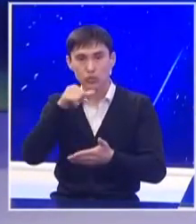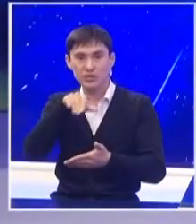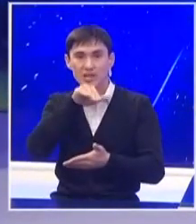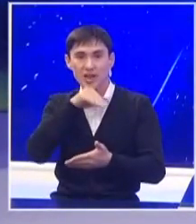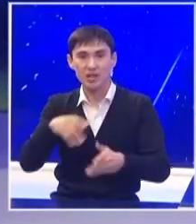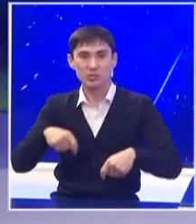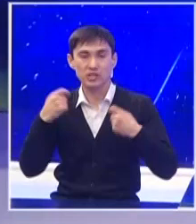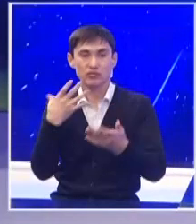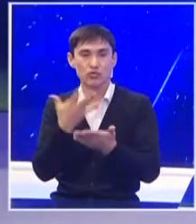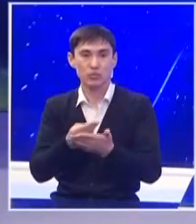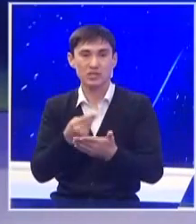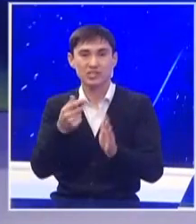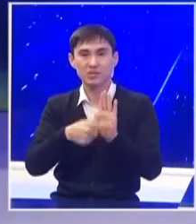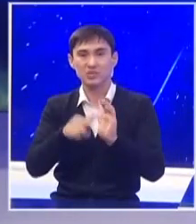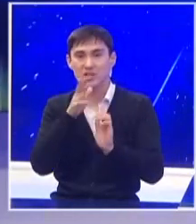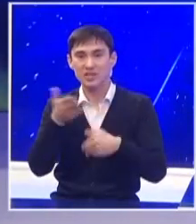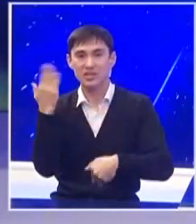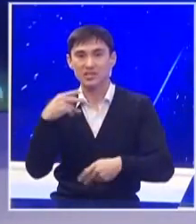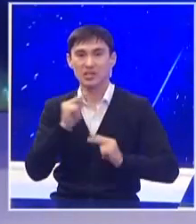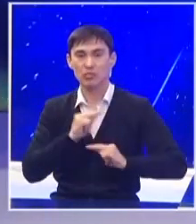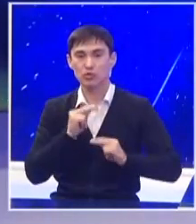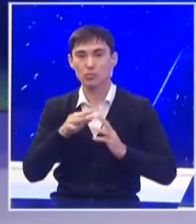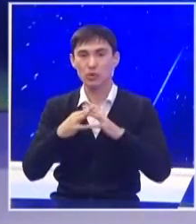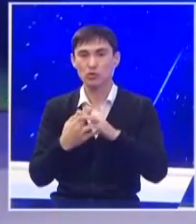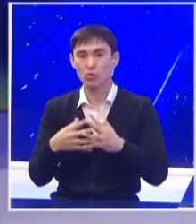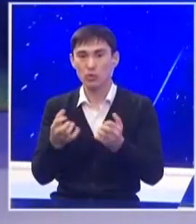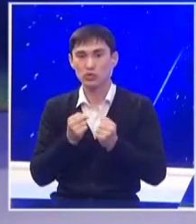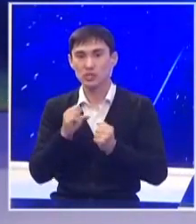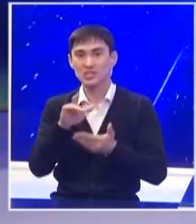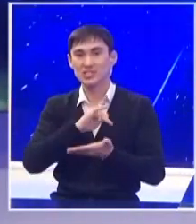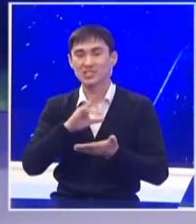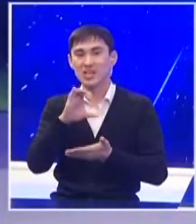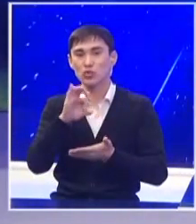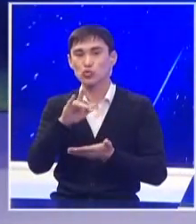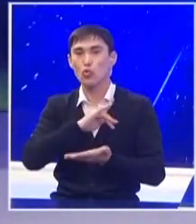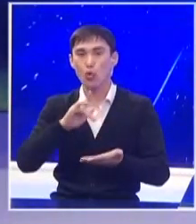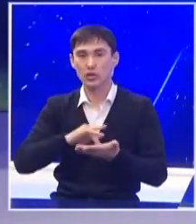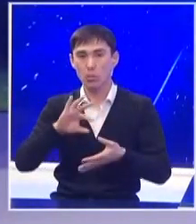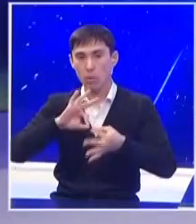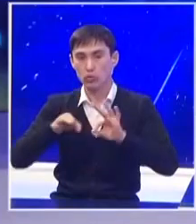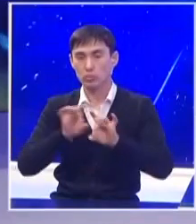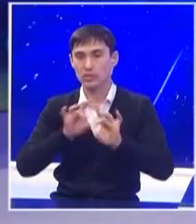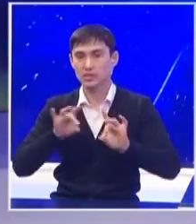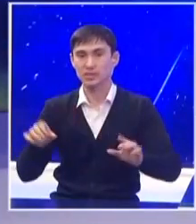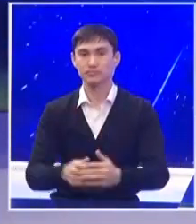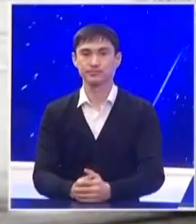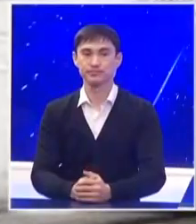юбилей. 70 лет назад рабочий поселок, существовавший здесь, получил статус города. Подробнее расскажет Айсулу